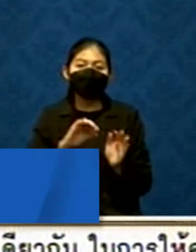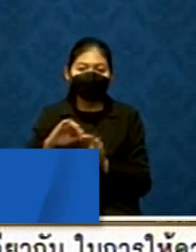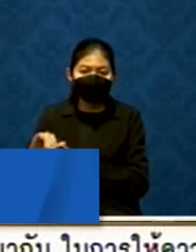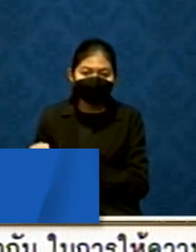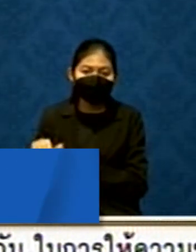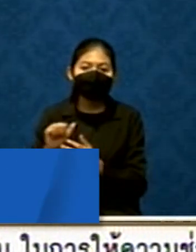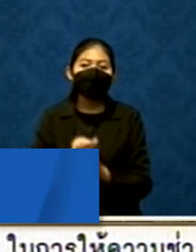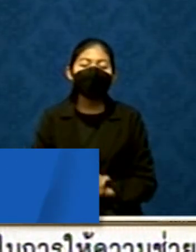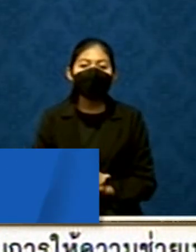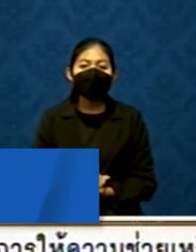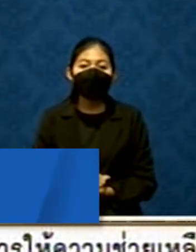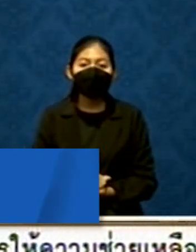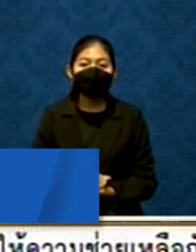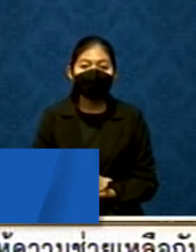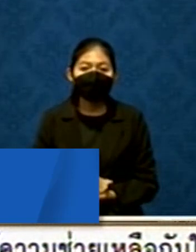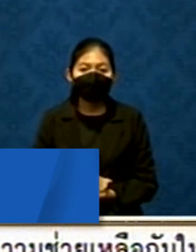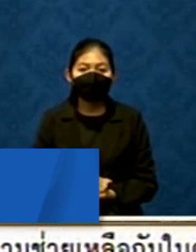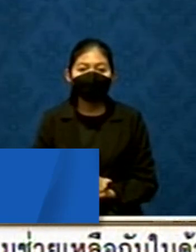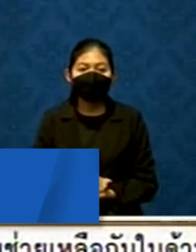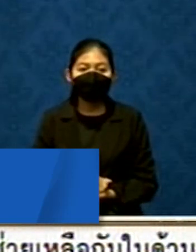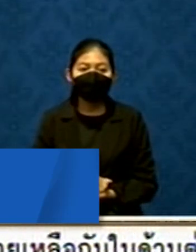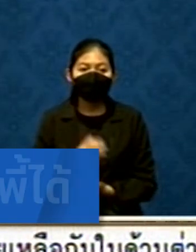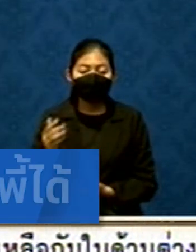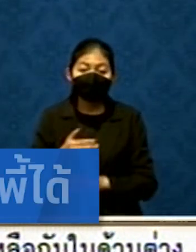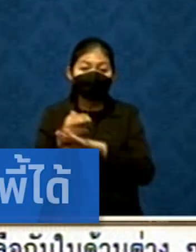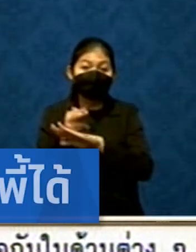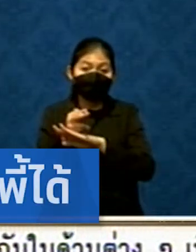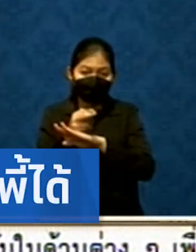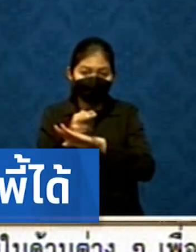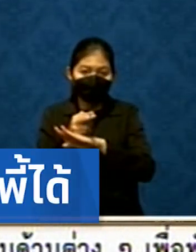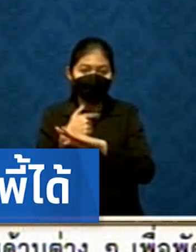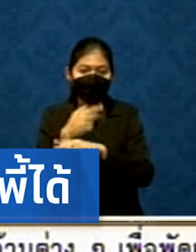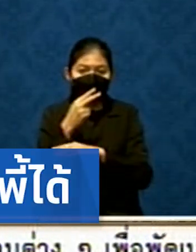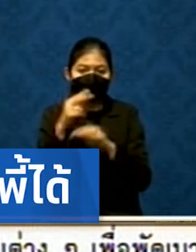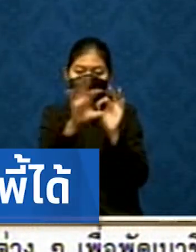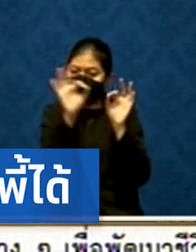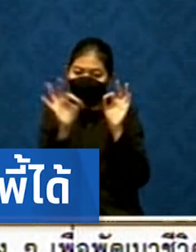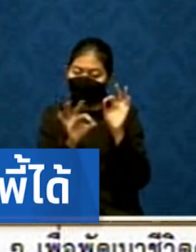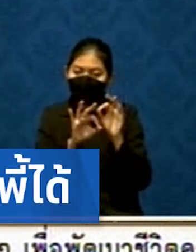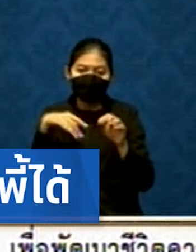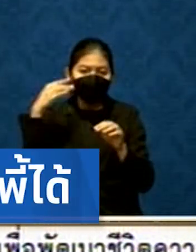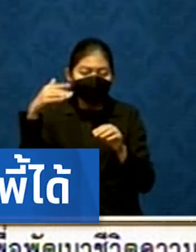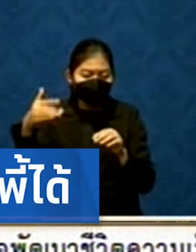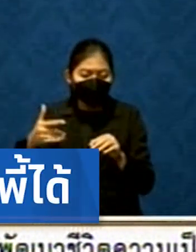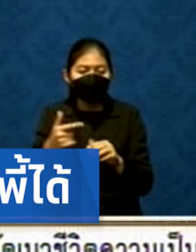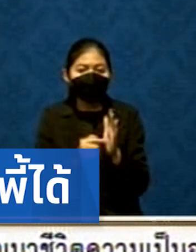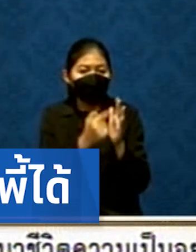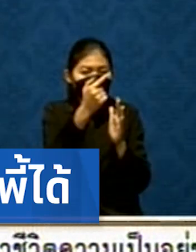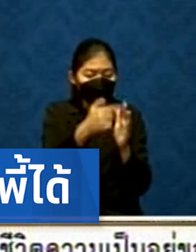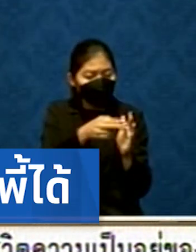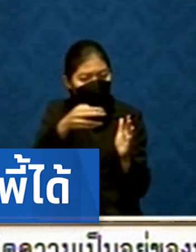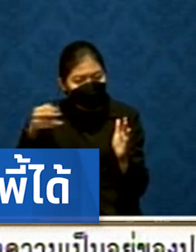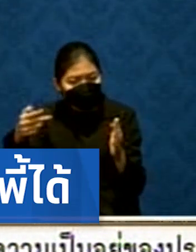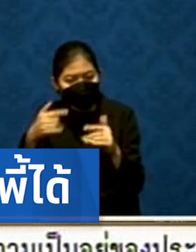ที่เป็นปรากฏในวิดีโอคลิปต้องดูทั้งคลิปครับดูสั้นๆแค่นี้ไม่ได้ครับเรื่องคลิปนี้มัน